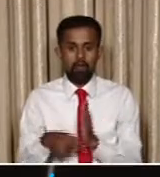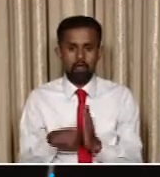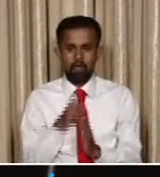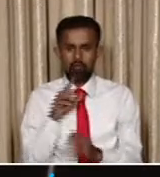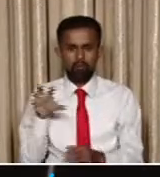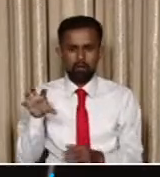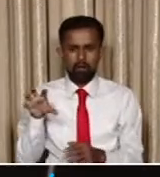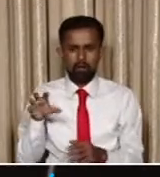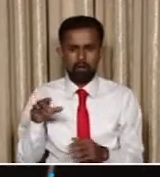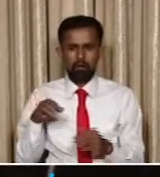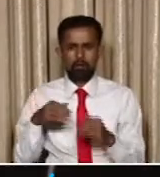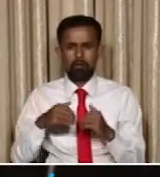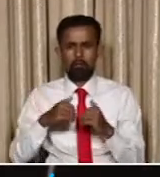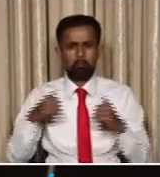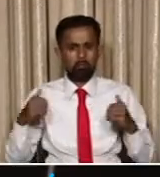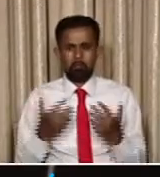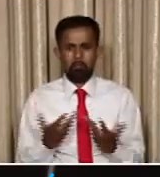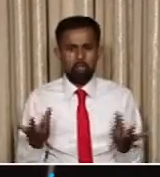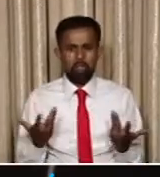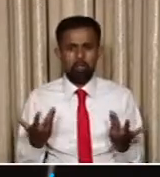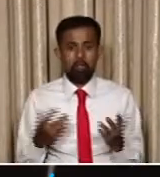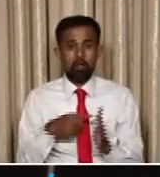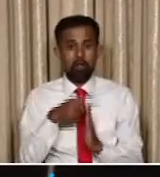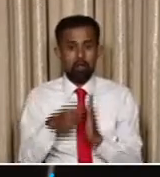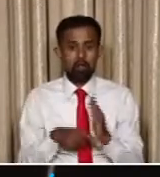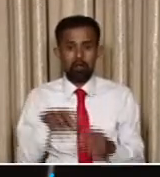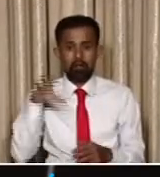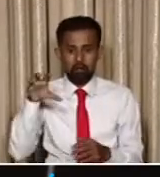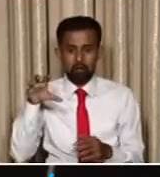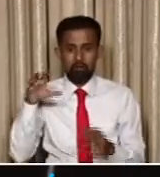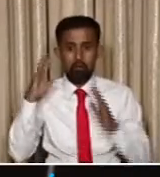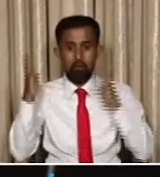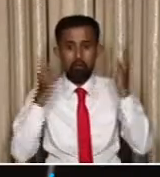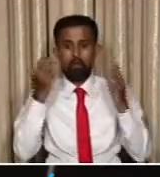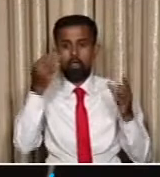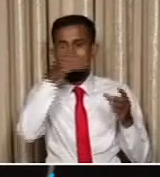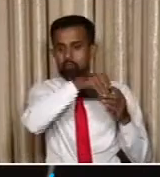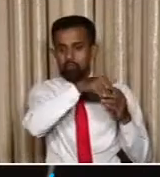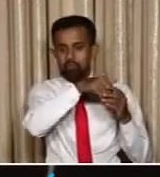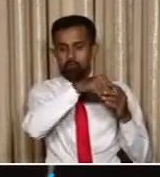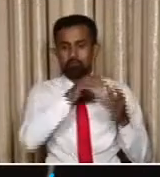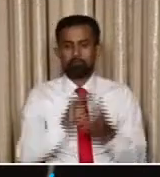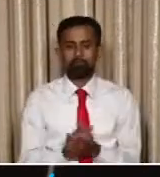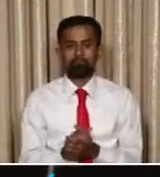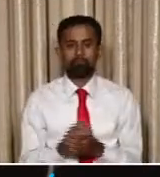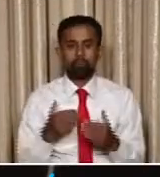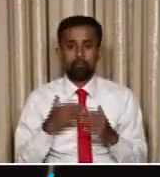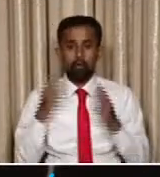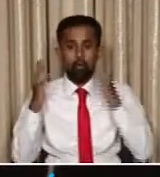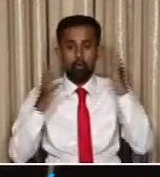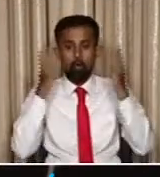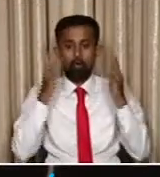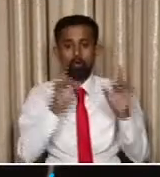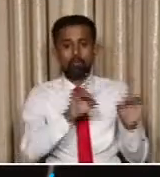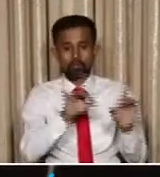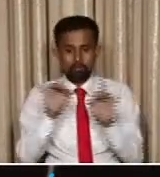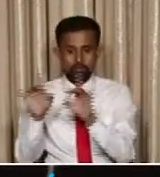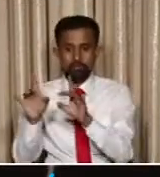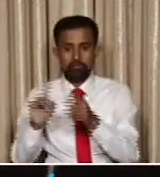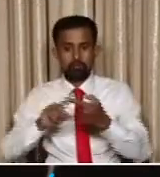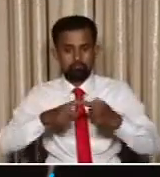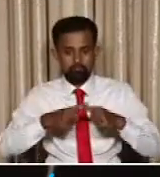රට වෙනසක් වෙන්නේ නැහැ මේ ලංකාව කියන රට තියෙන මේ ලෝකයේ තුල එහෙමනම් අපි ලෝකෙත් එක්ක කම්පිටිටිව් වෙන්න